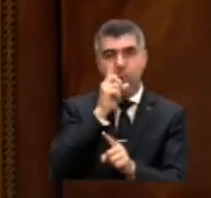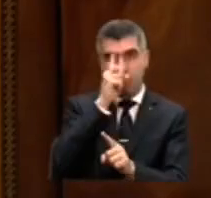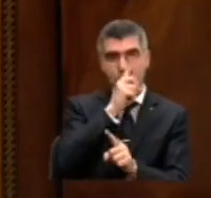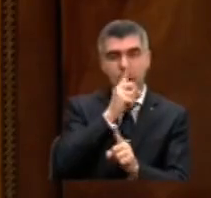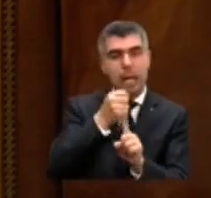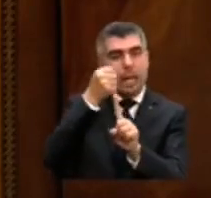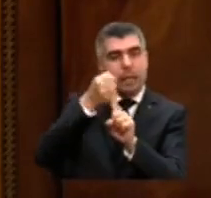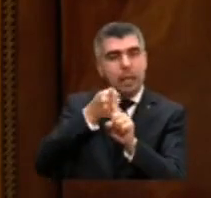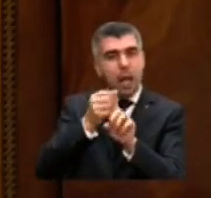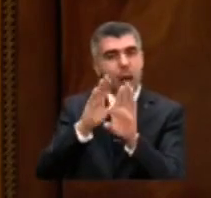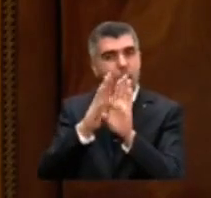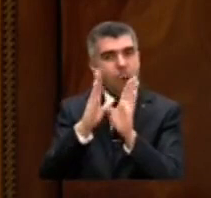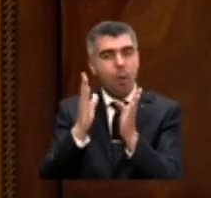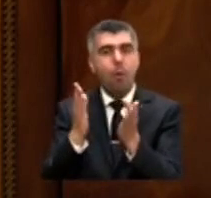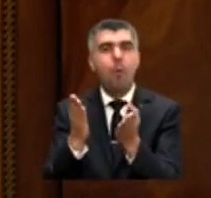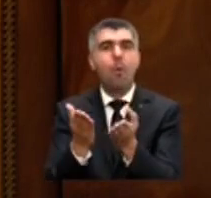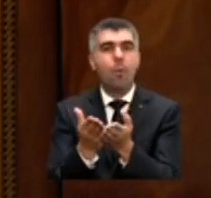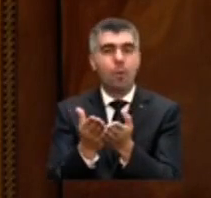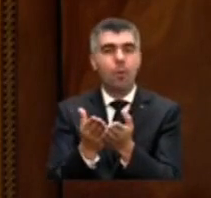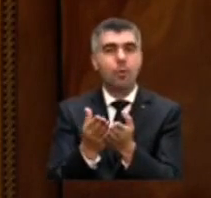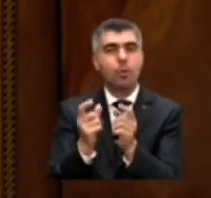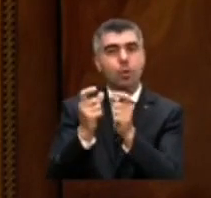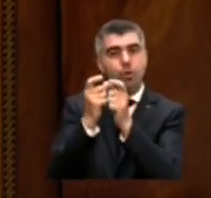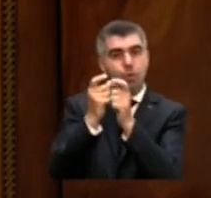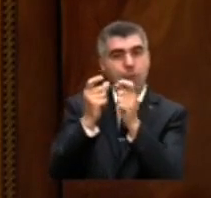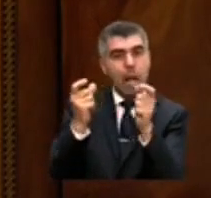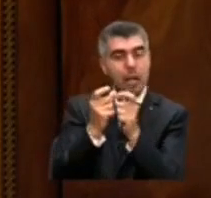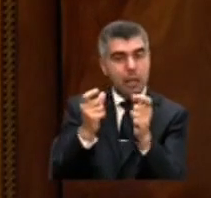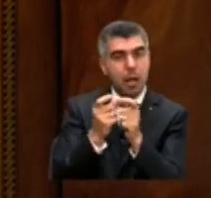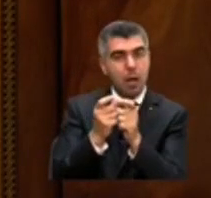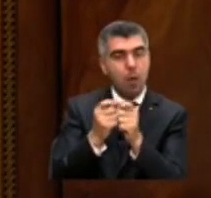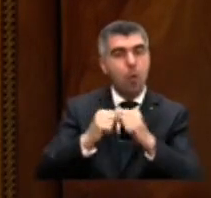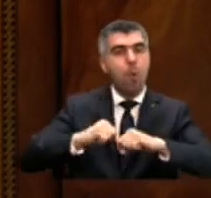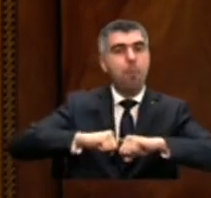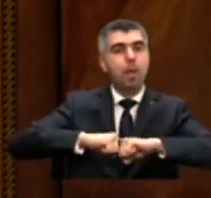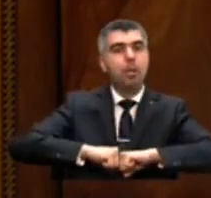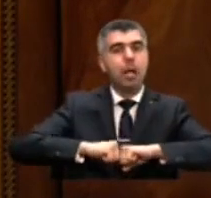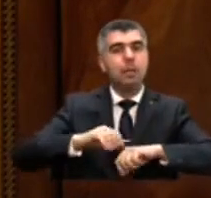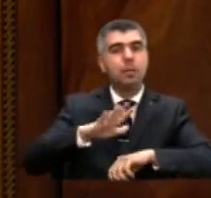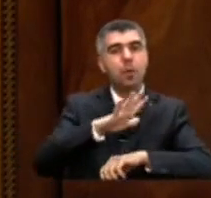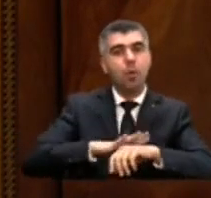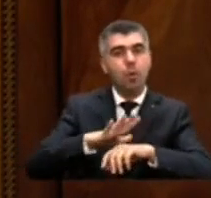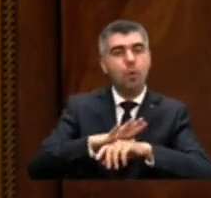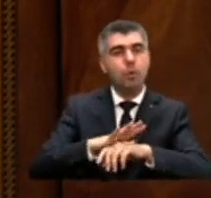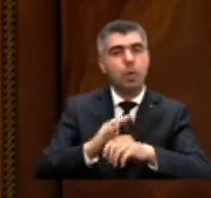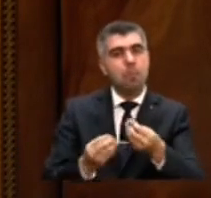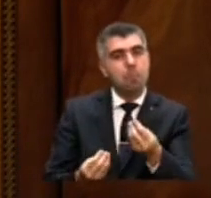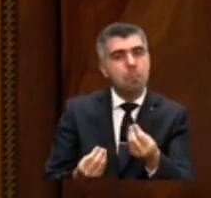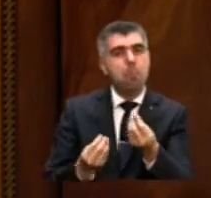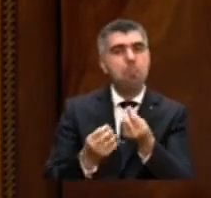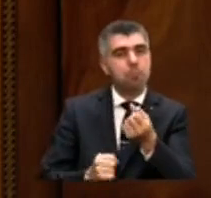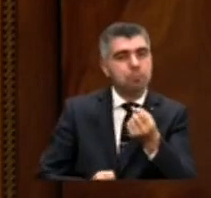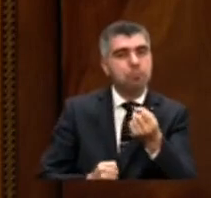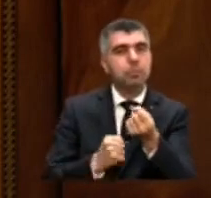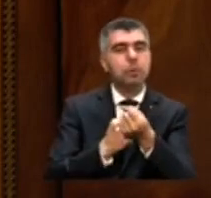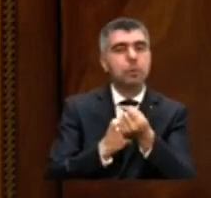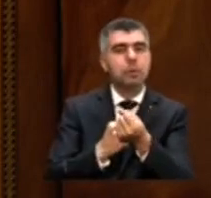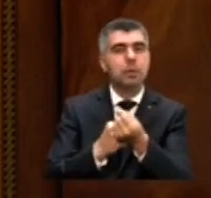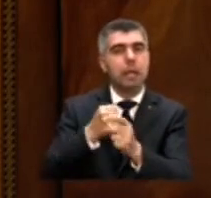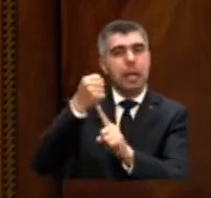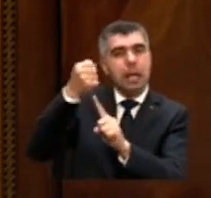شامل للمؤسسات والمقاولات العمومية، ومواكبة مسار الإصلاح الضريبي وتعزيزه